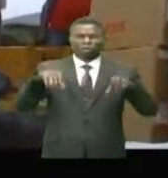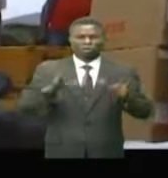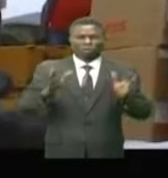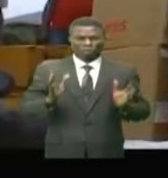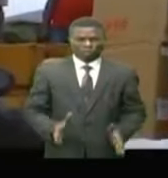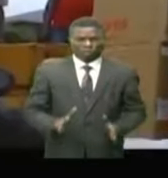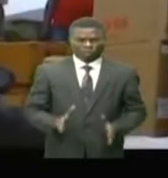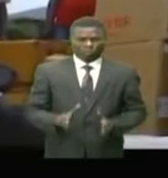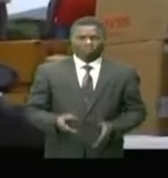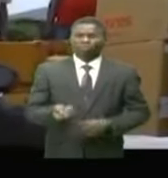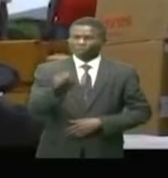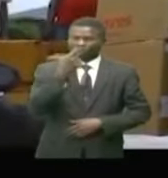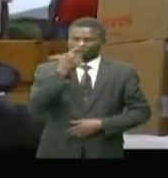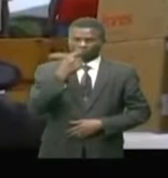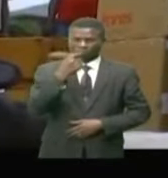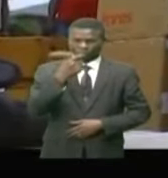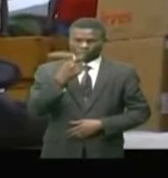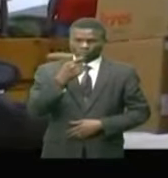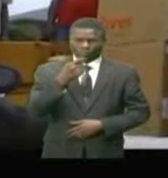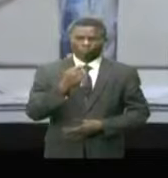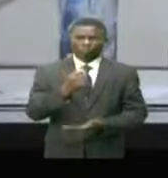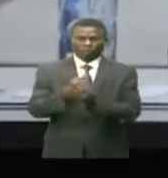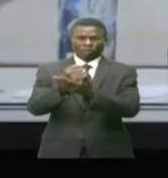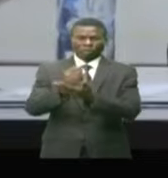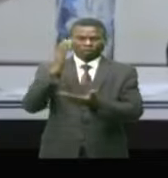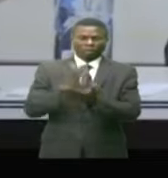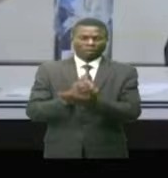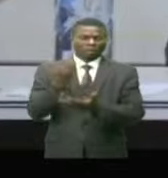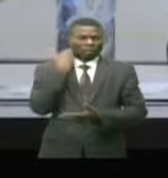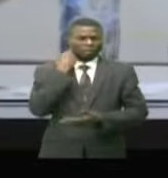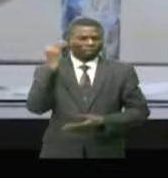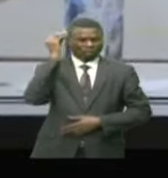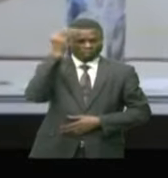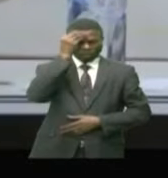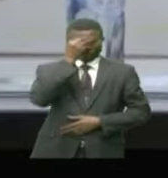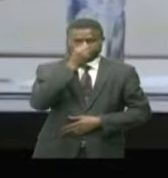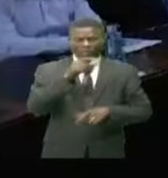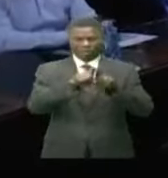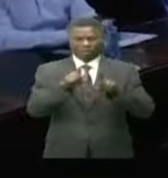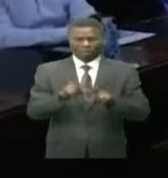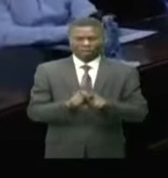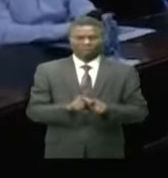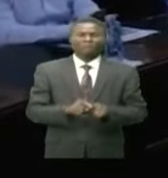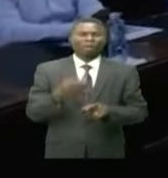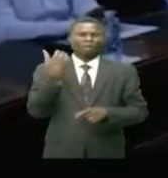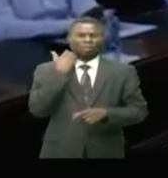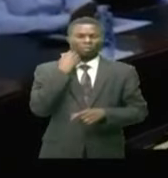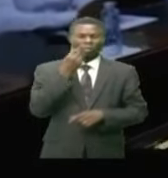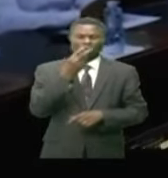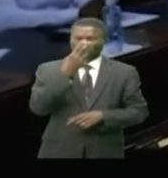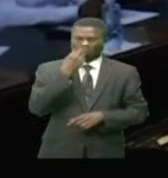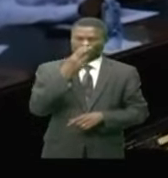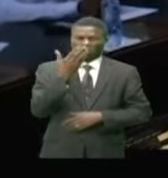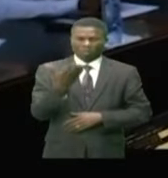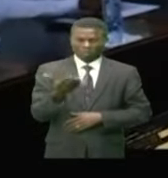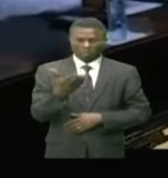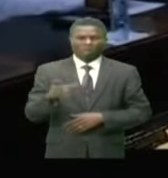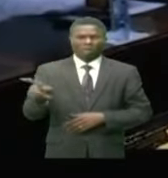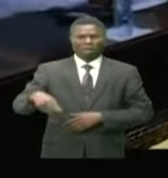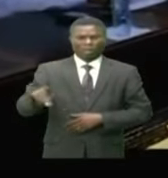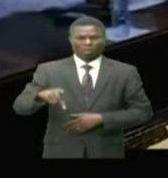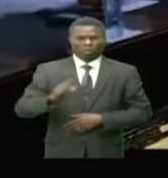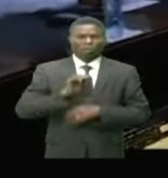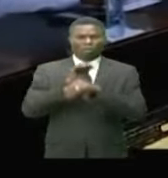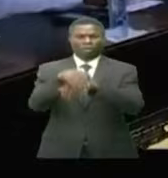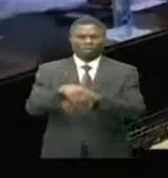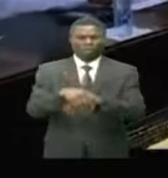congolaise. Ces médicaments vont efficacement lutter contre la rougeole, la peste et la méningite. Dans cette province, ceci grâce à